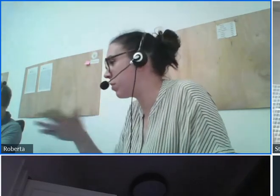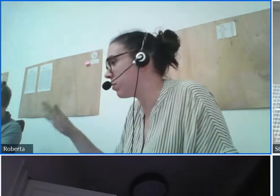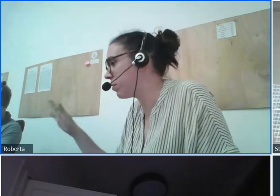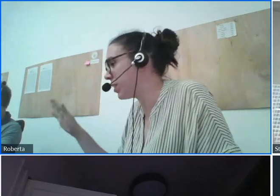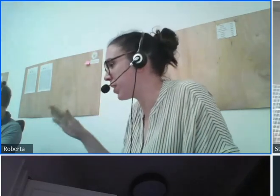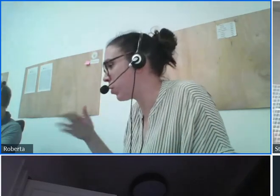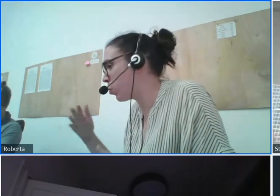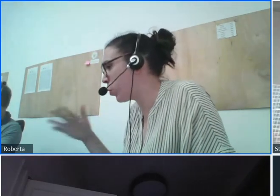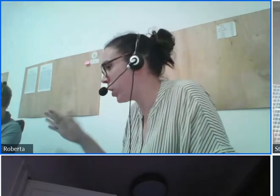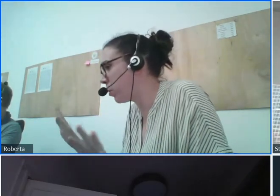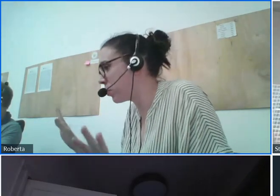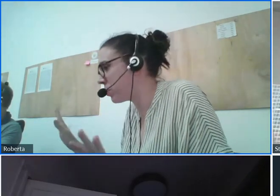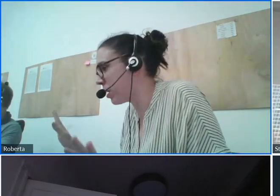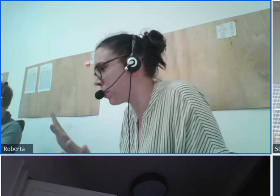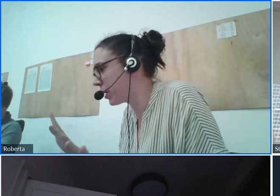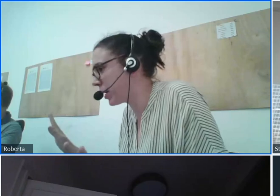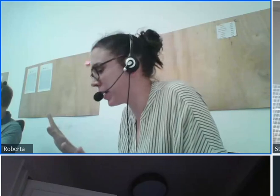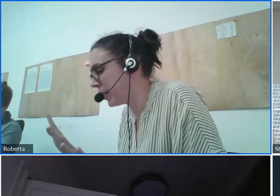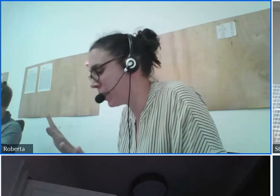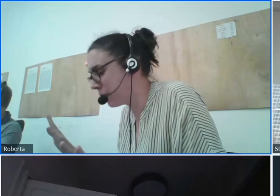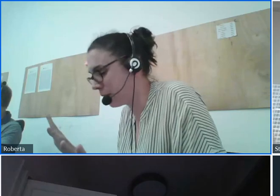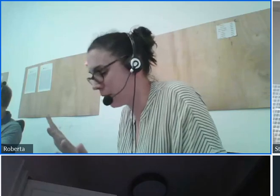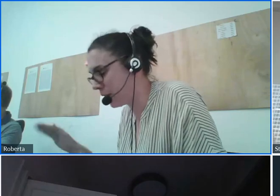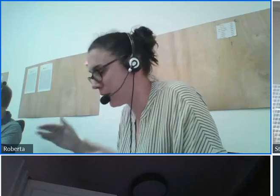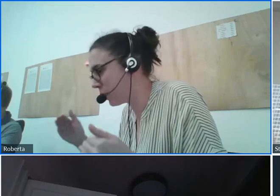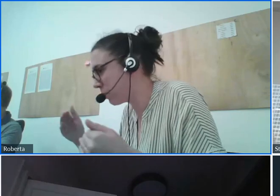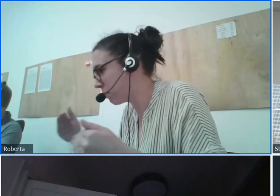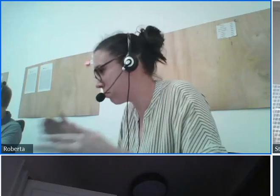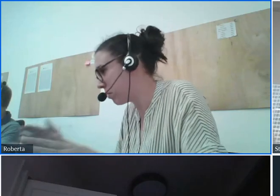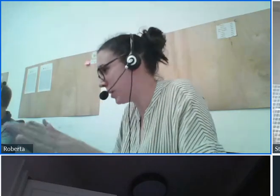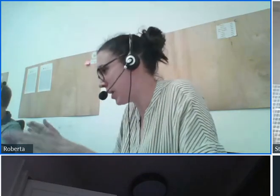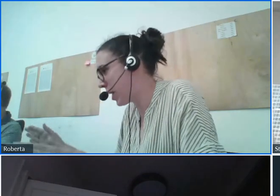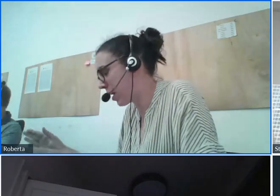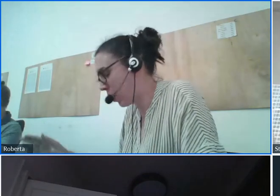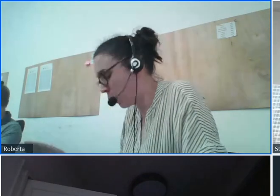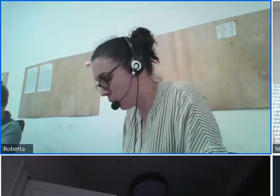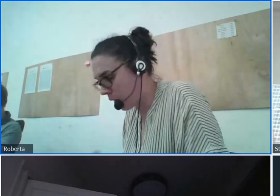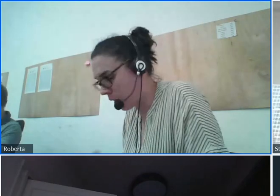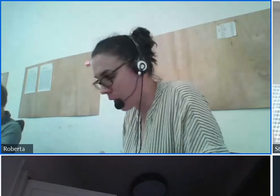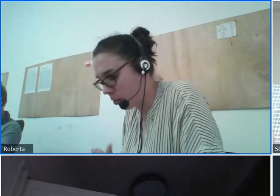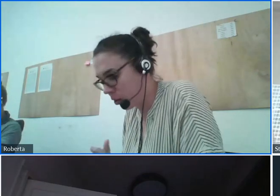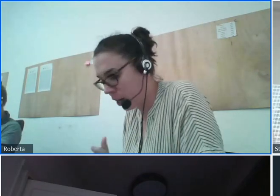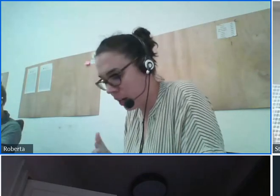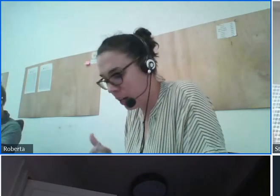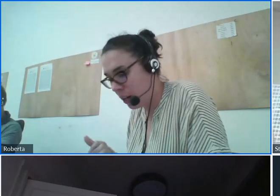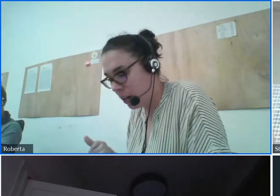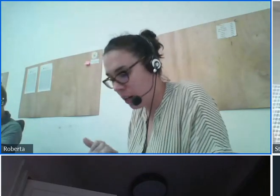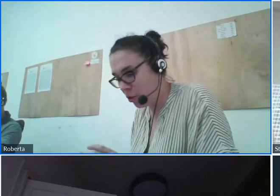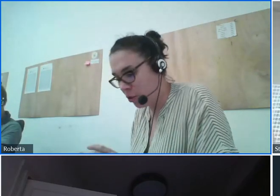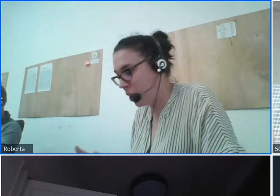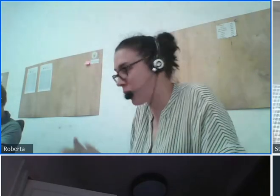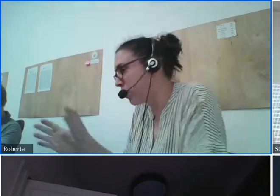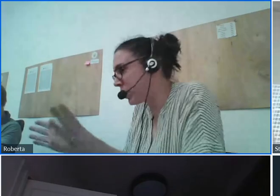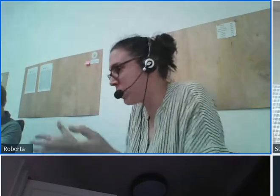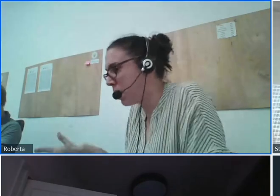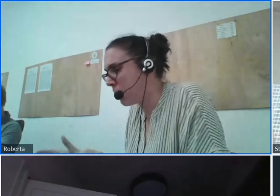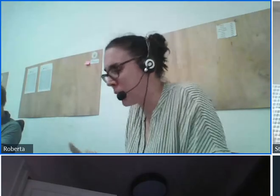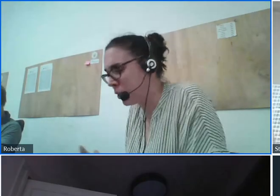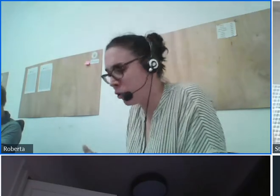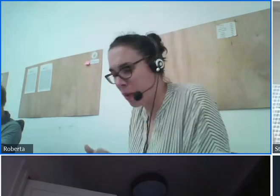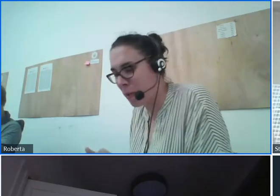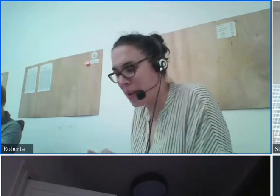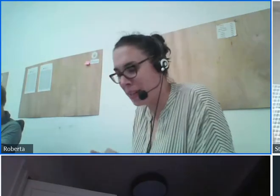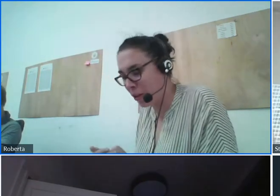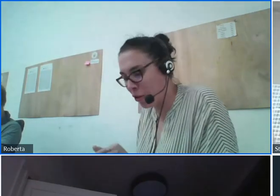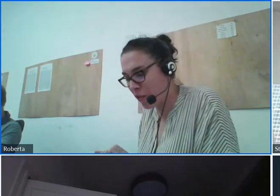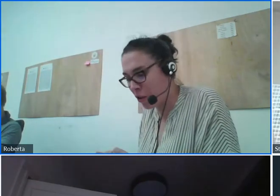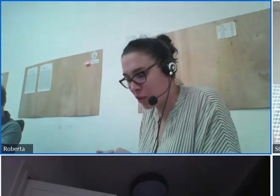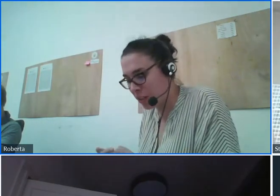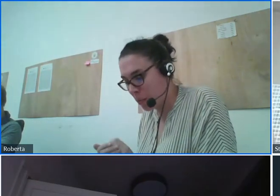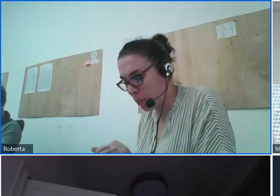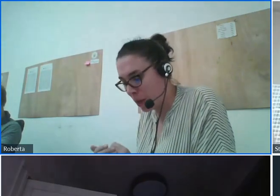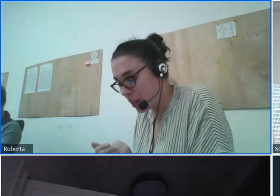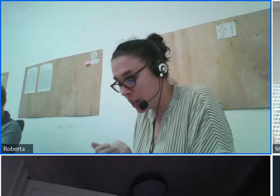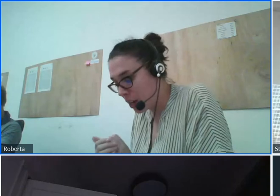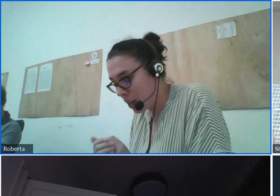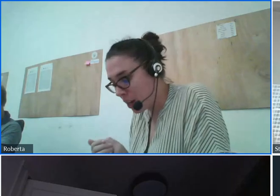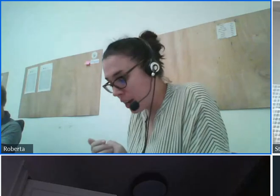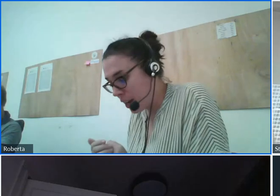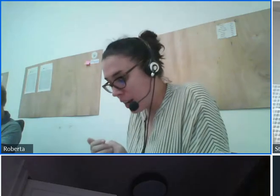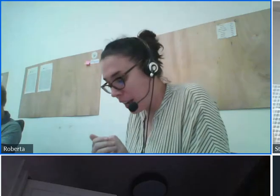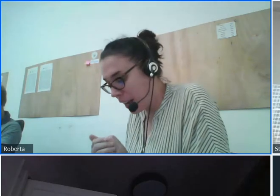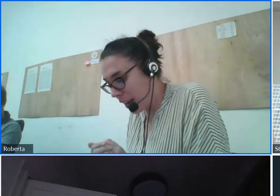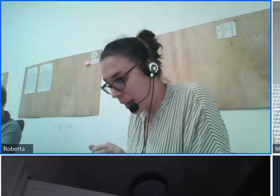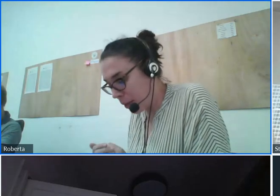poi Stefano vai tranquillo, possiamo anche andare oltre, non è, cioè, compatibilmente ovviamente con i vostri